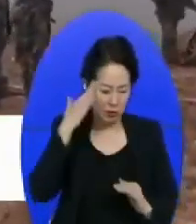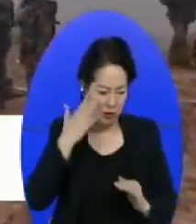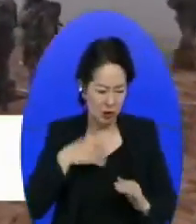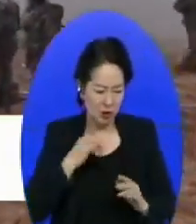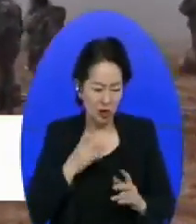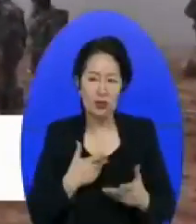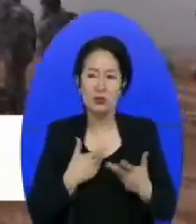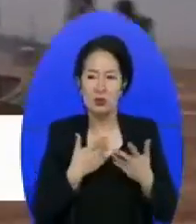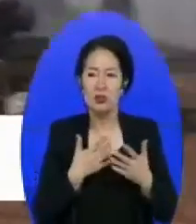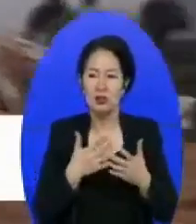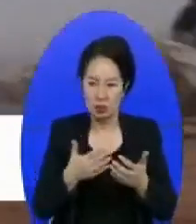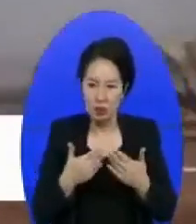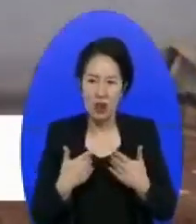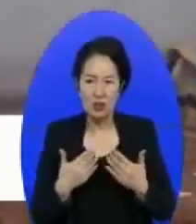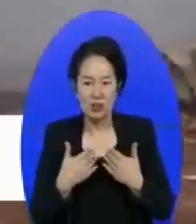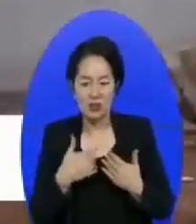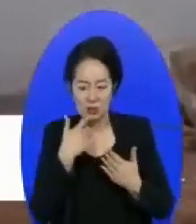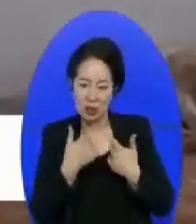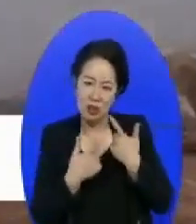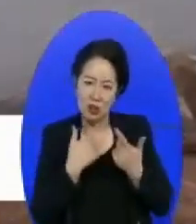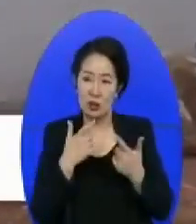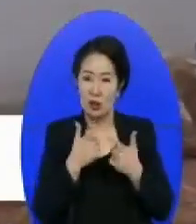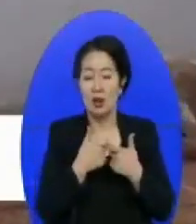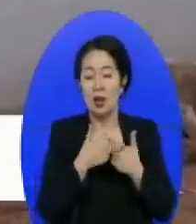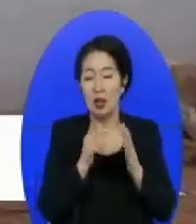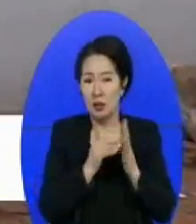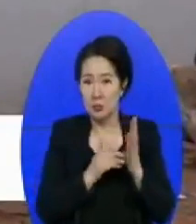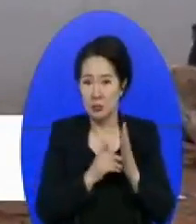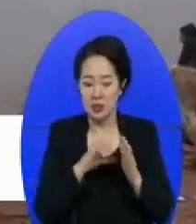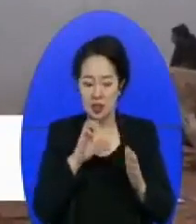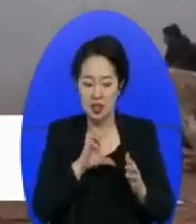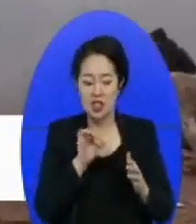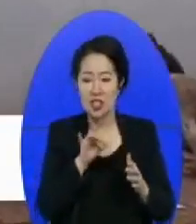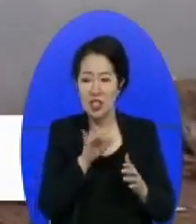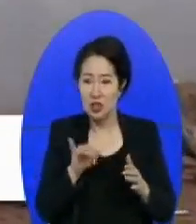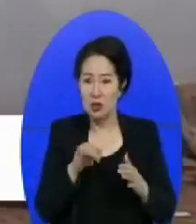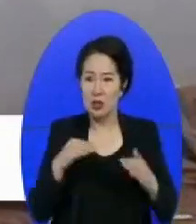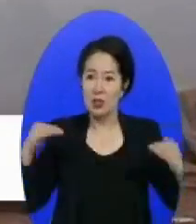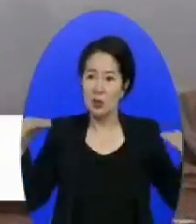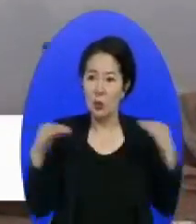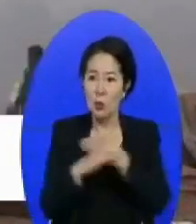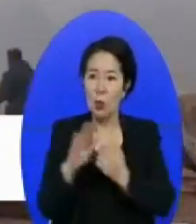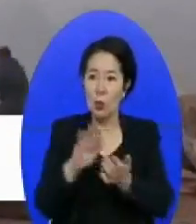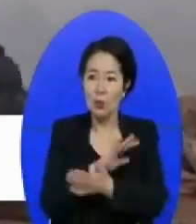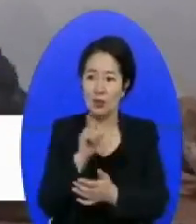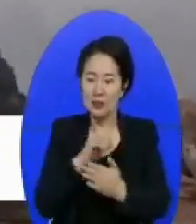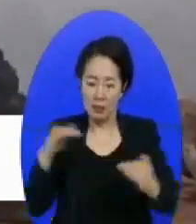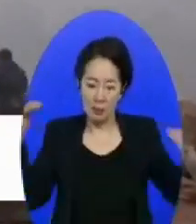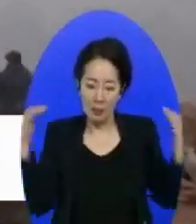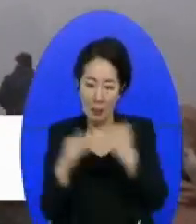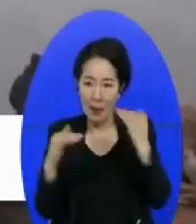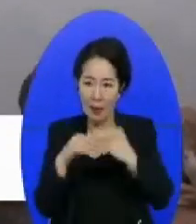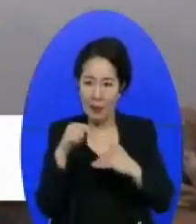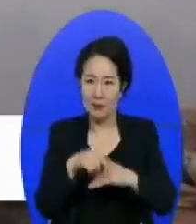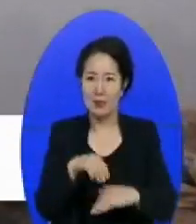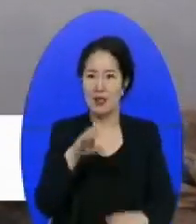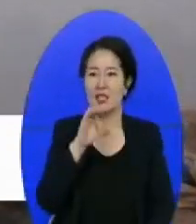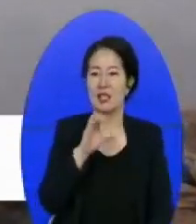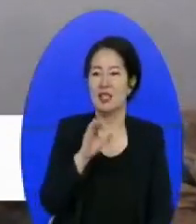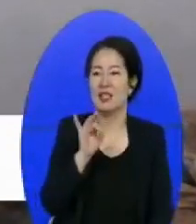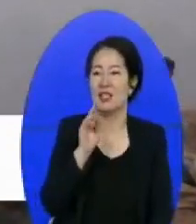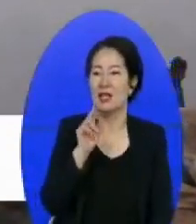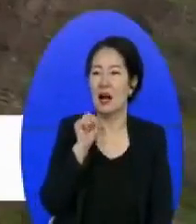техникээ татж байна гэдэг тайлбарыг бас хийж байна. За Сирийн арми хоёр гол хурдны замын огтлолцол хэсэгт одоо оршдог Серекап